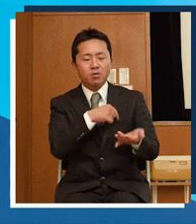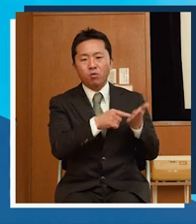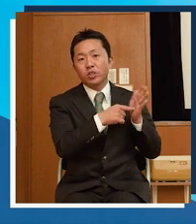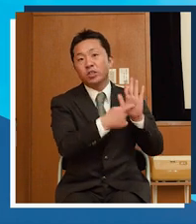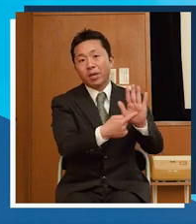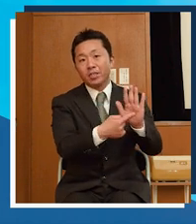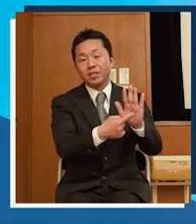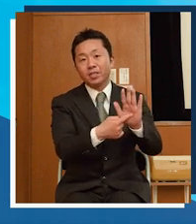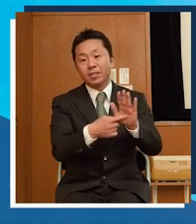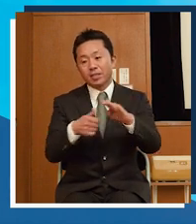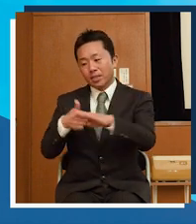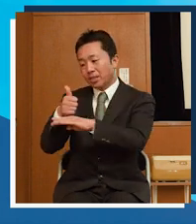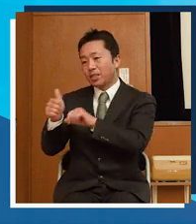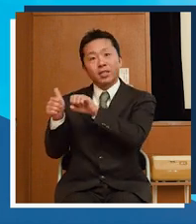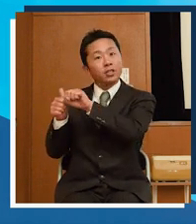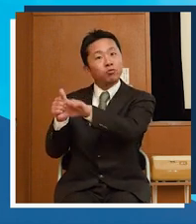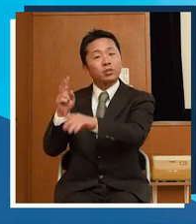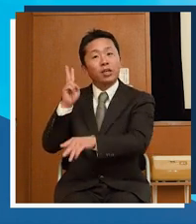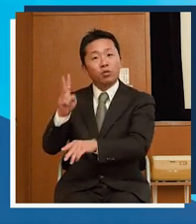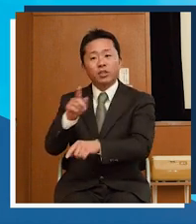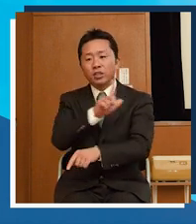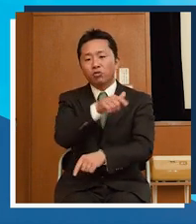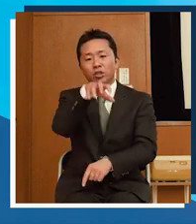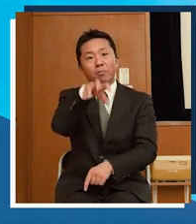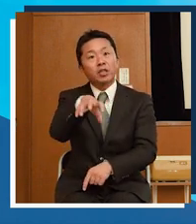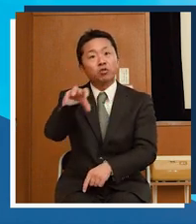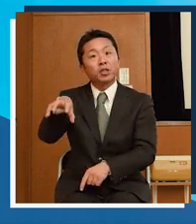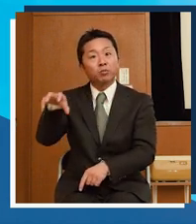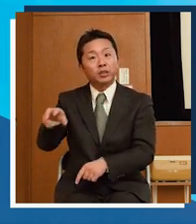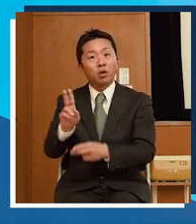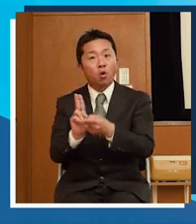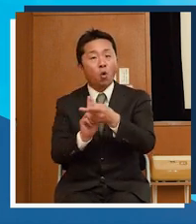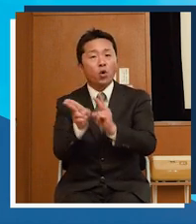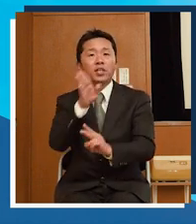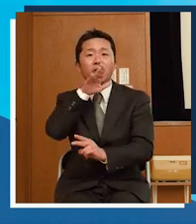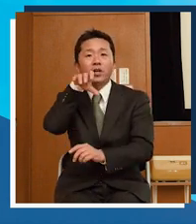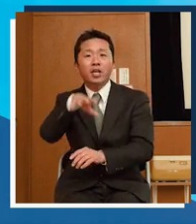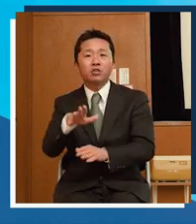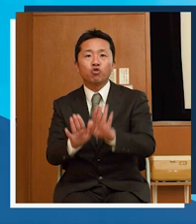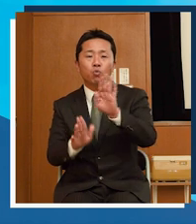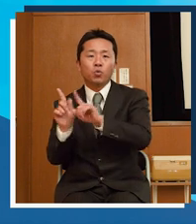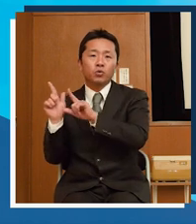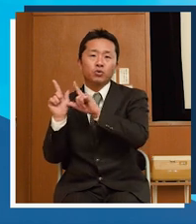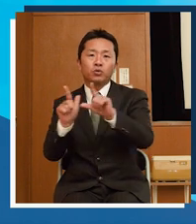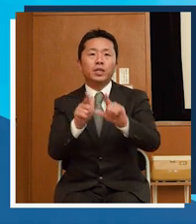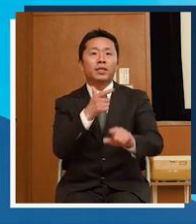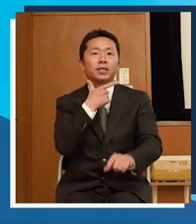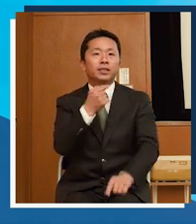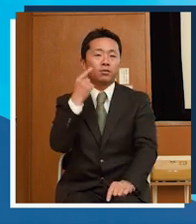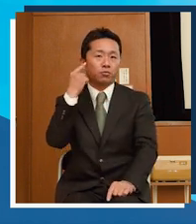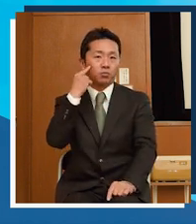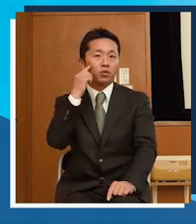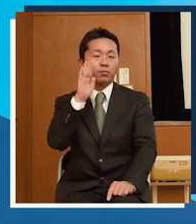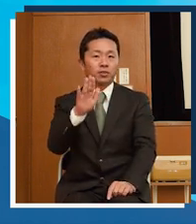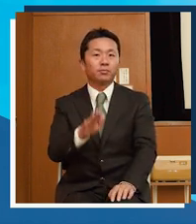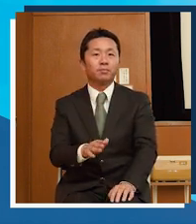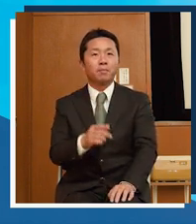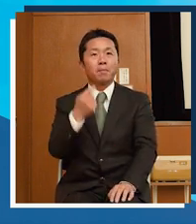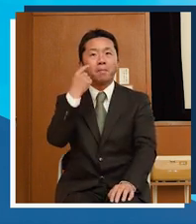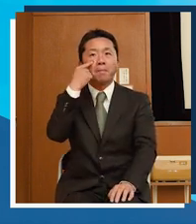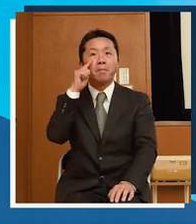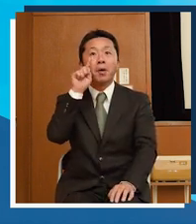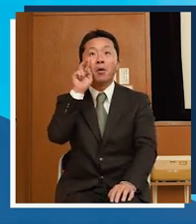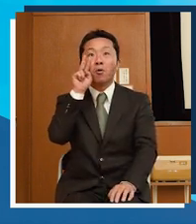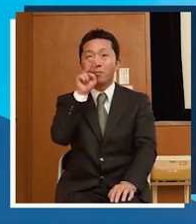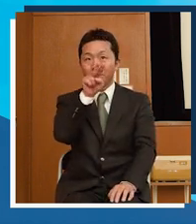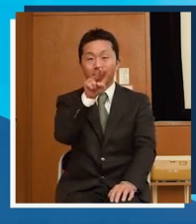て知事がいらっしゃるように様々な場所で皆さんに沖縄の現状を伝えてきてると思いますこうやって目を向けて